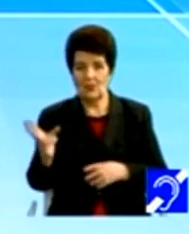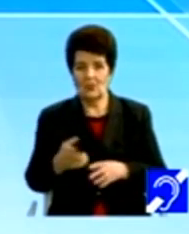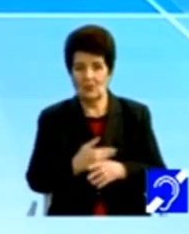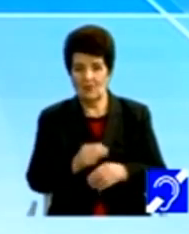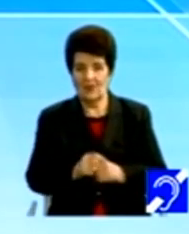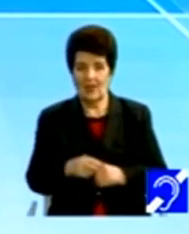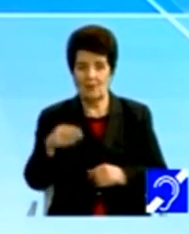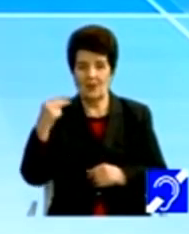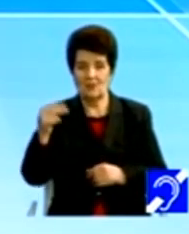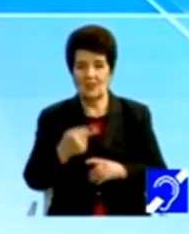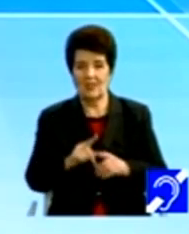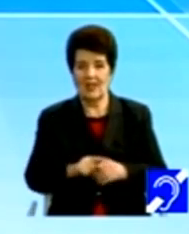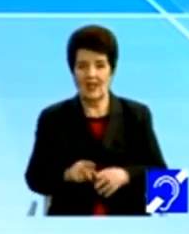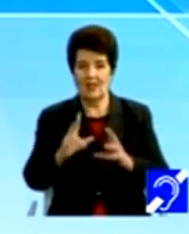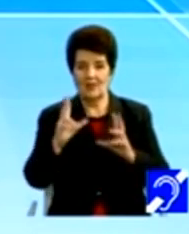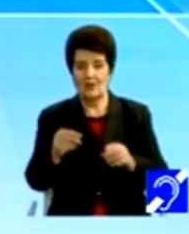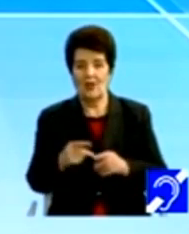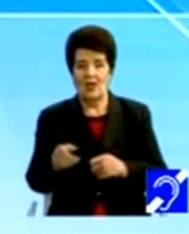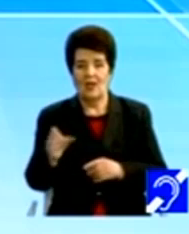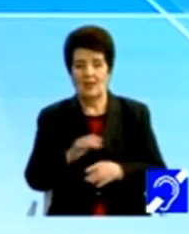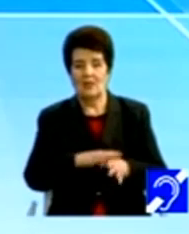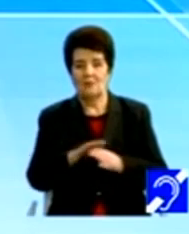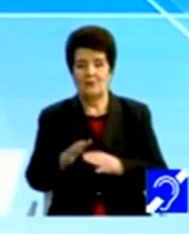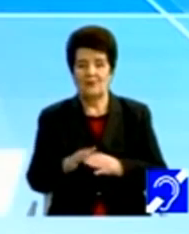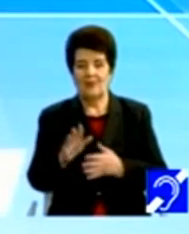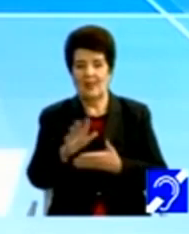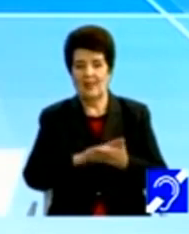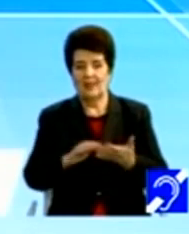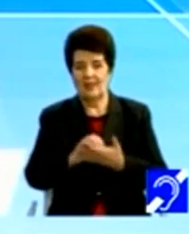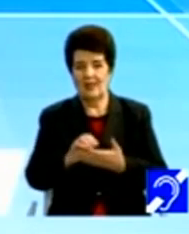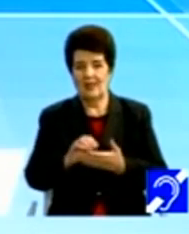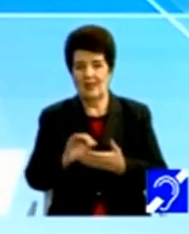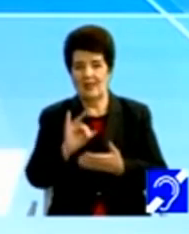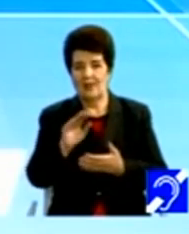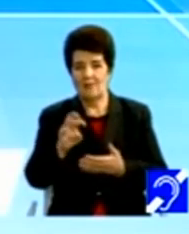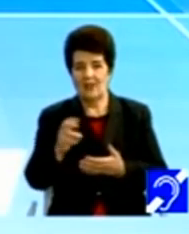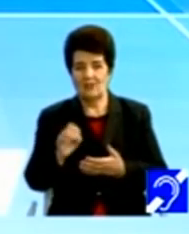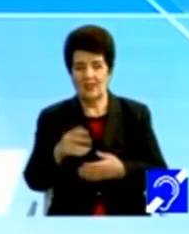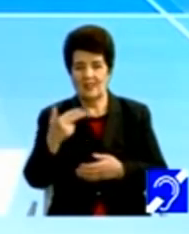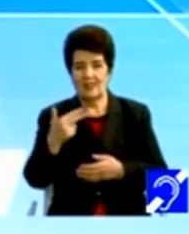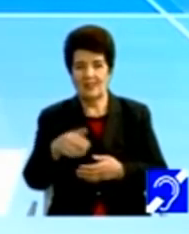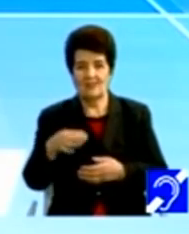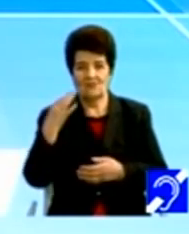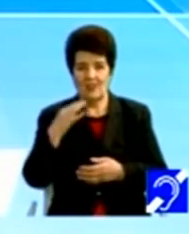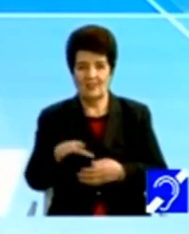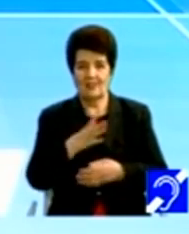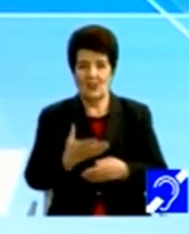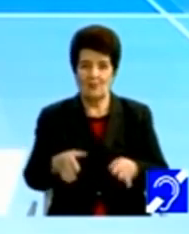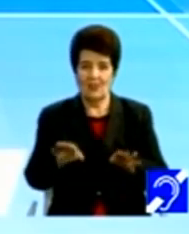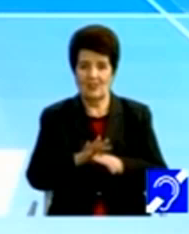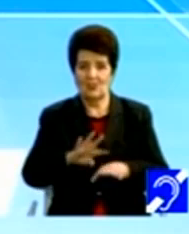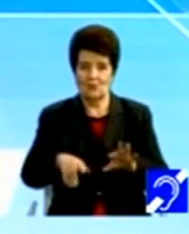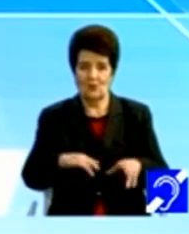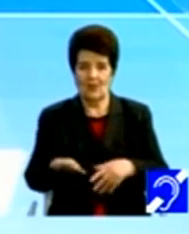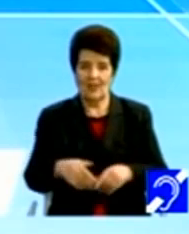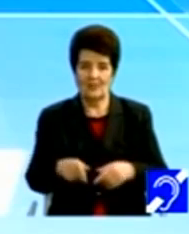acest președinte care ne-a compromis în totalitate imaginea. De 30 de ani suntem mințiți, furați